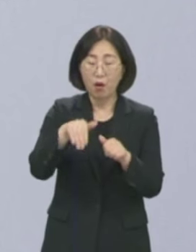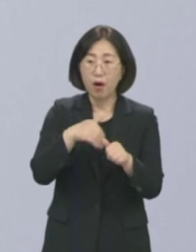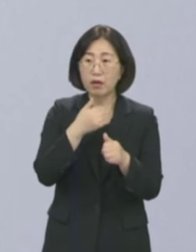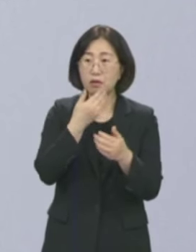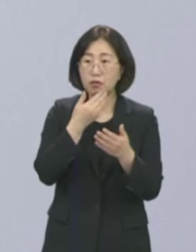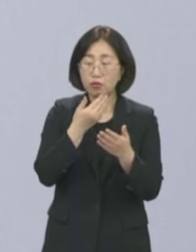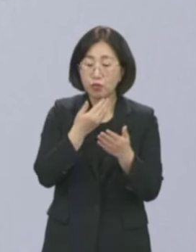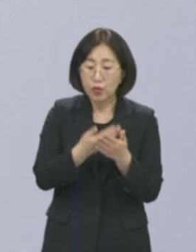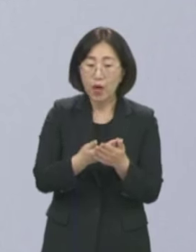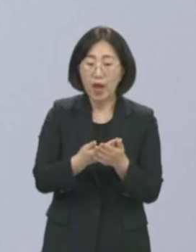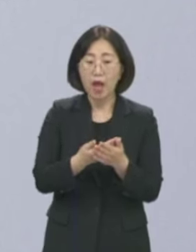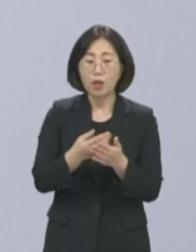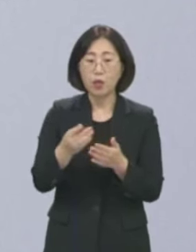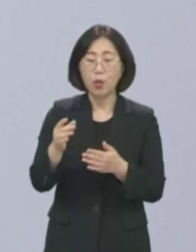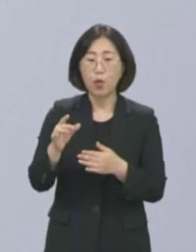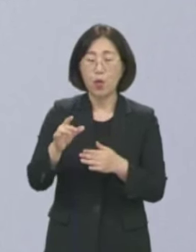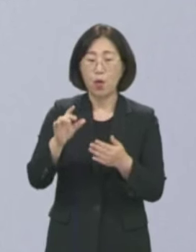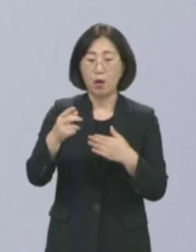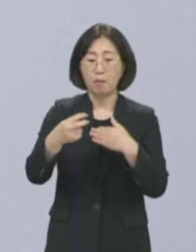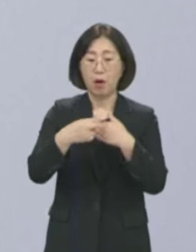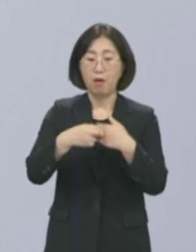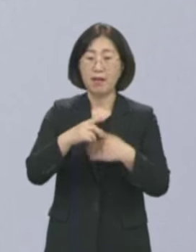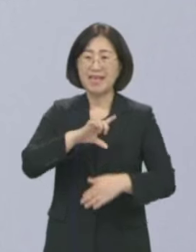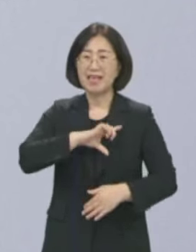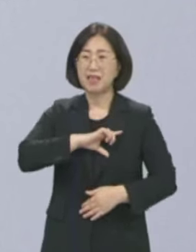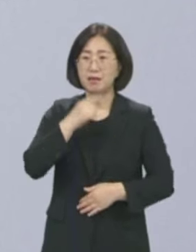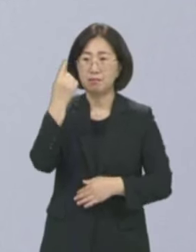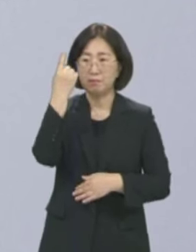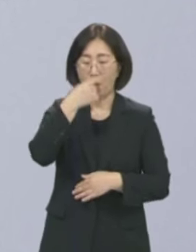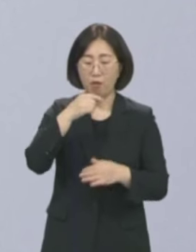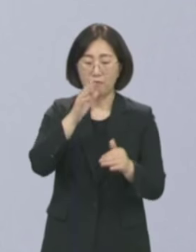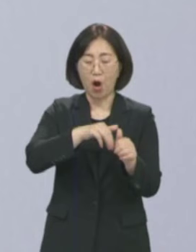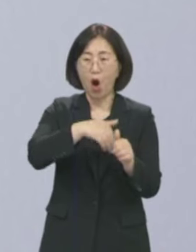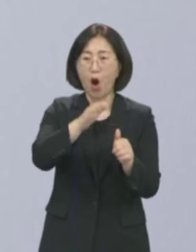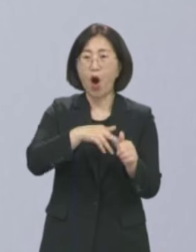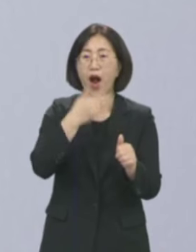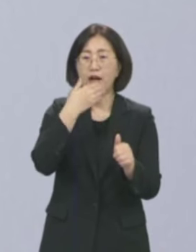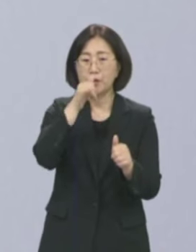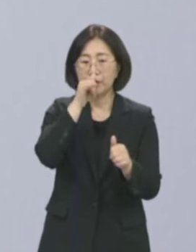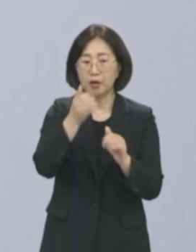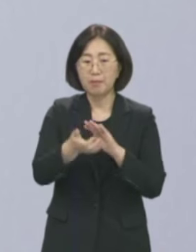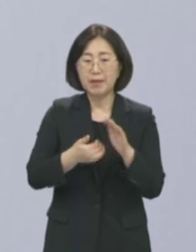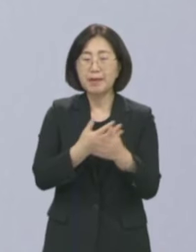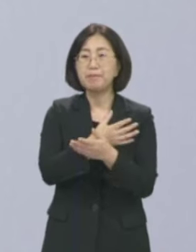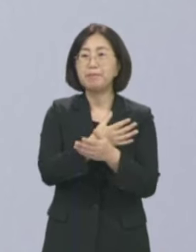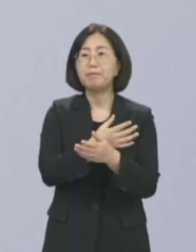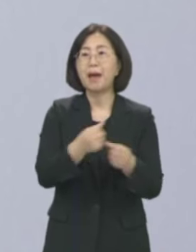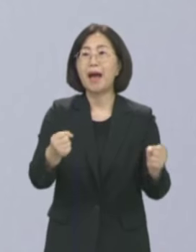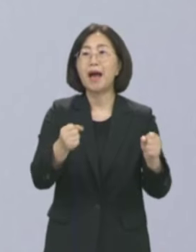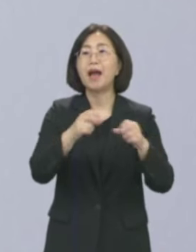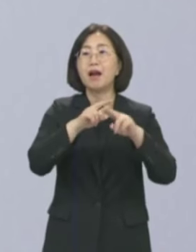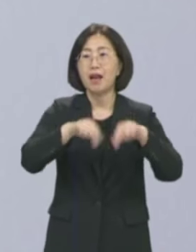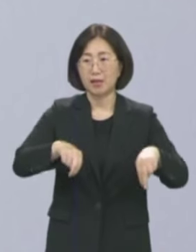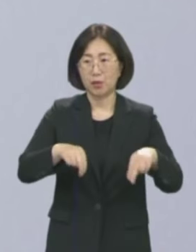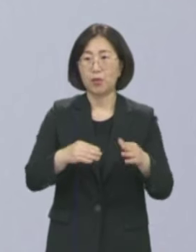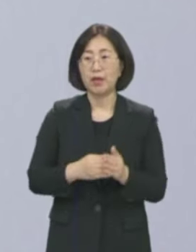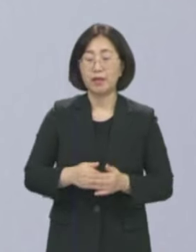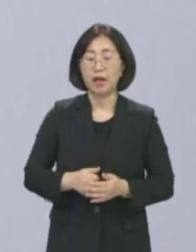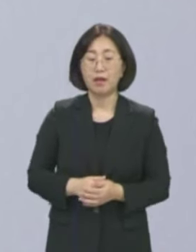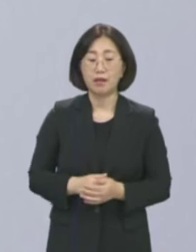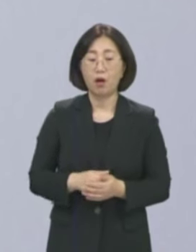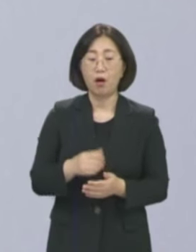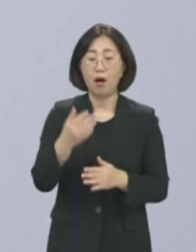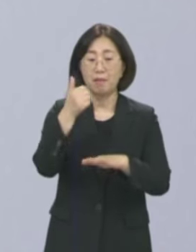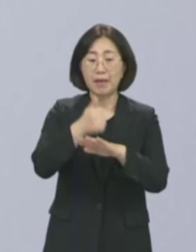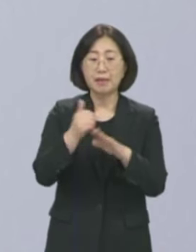크게 훼손할 수 있다 판단해 선제적으로 가맹을 해지했다고 설명했습니다. 이어 끝까지 피해자들이 원활하게 환불받을